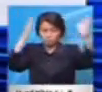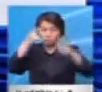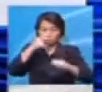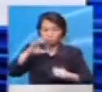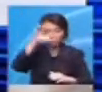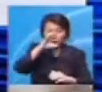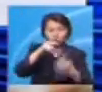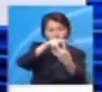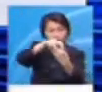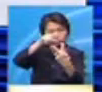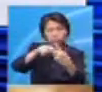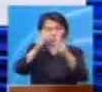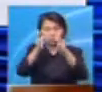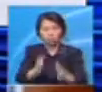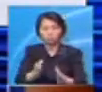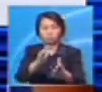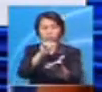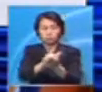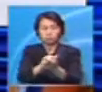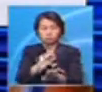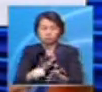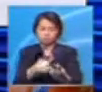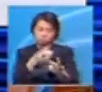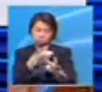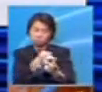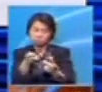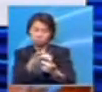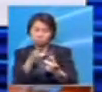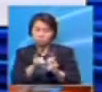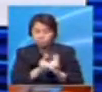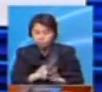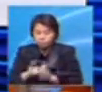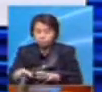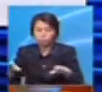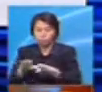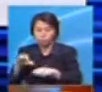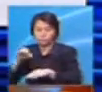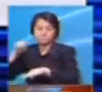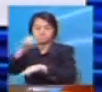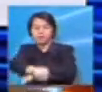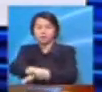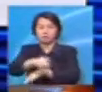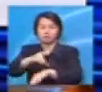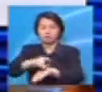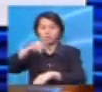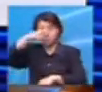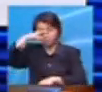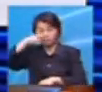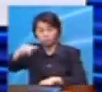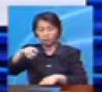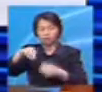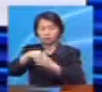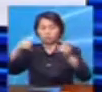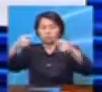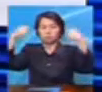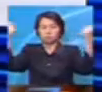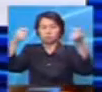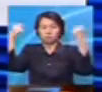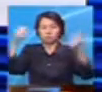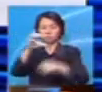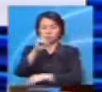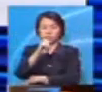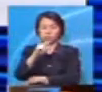mengesan kedua-dua individu terbabit yang disyaki merancang melakukan serangan ganas di Thailand Sempena Festival